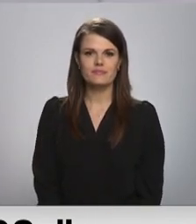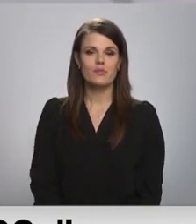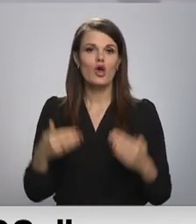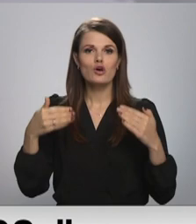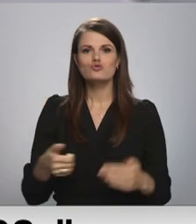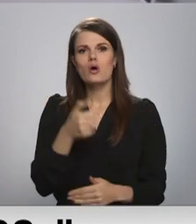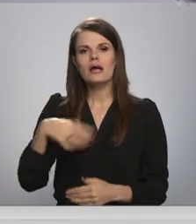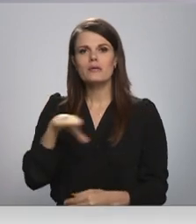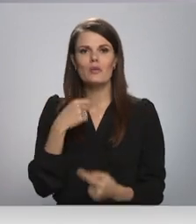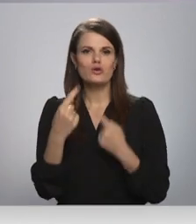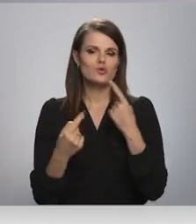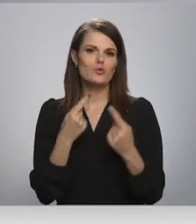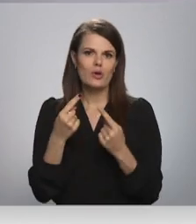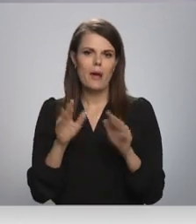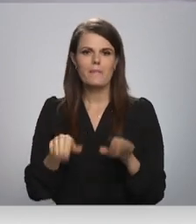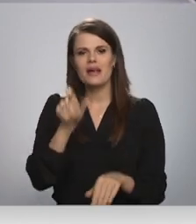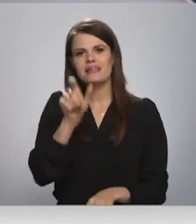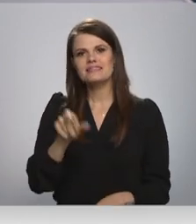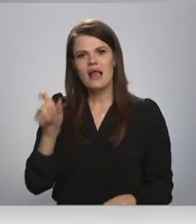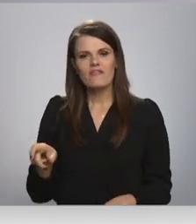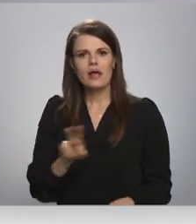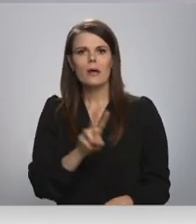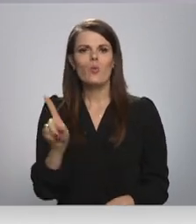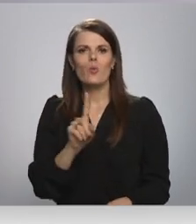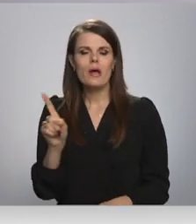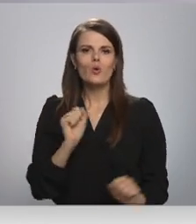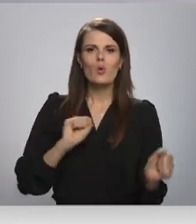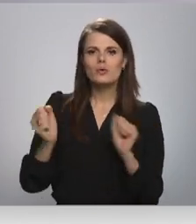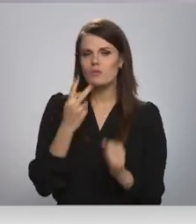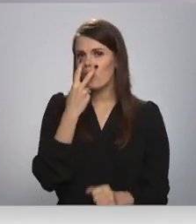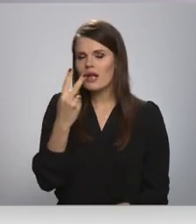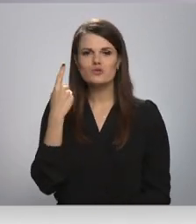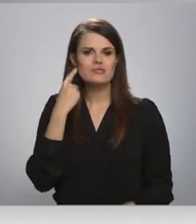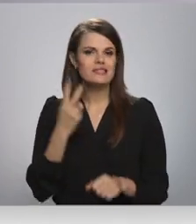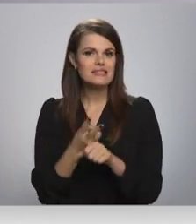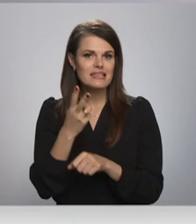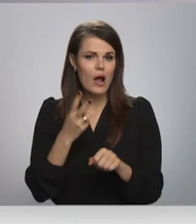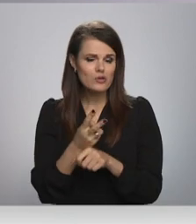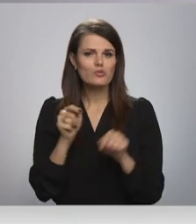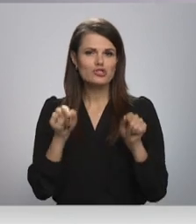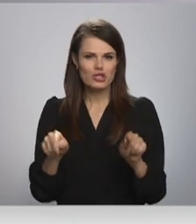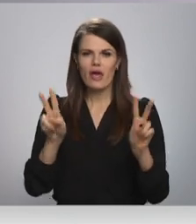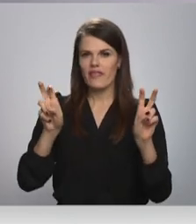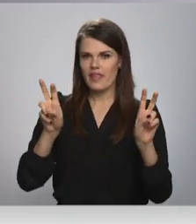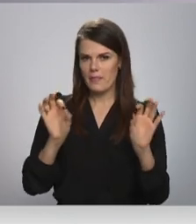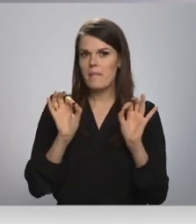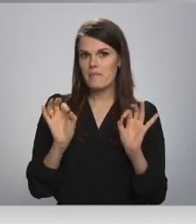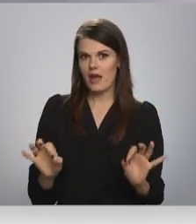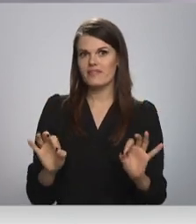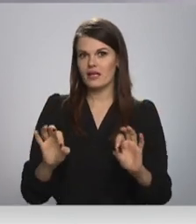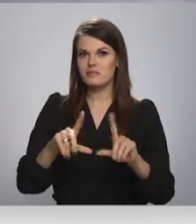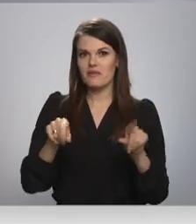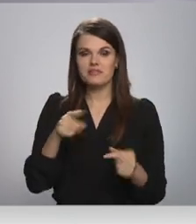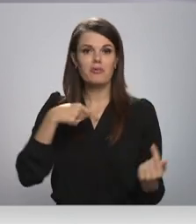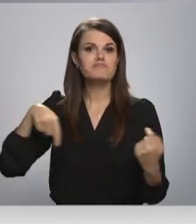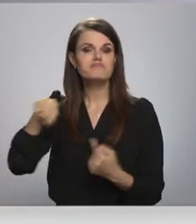Šogad mēs runājam par cilvēkiem, kuriem ir funkcionāli traucējumi, tie ir kustību, redzes un dzirdes traucējumi, un šī ir tēma, kas patiesībā vismaz